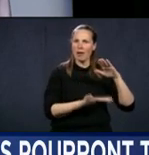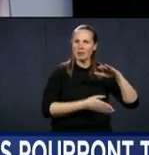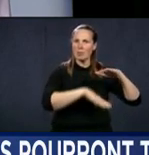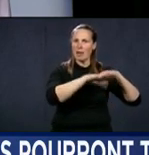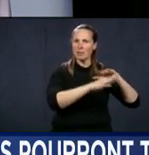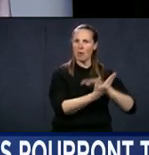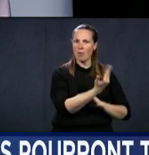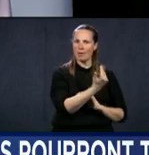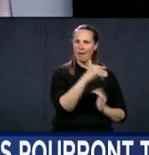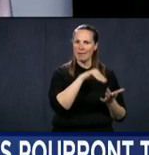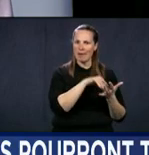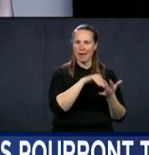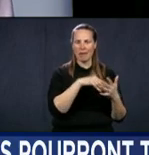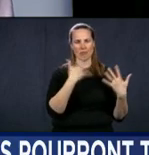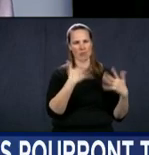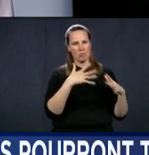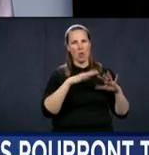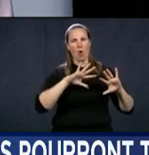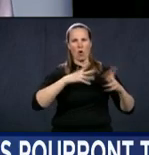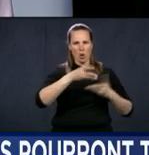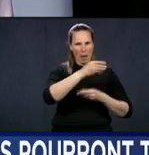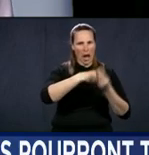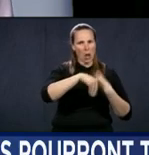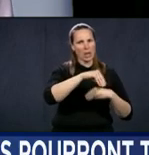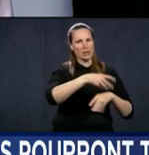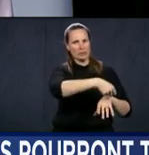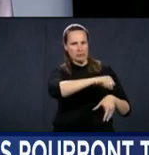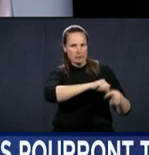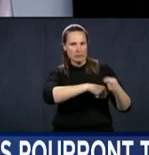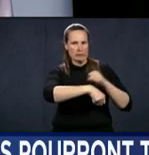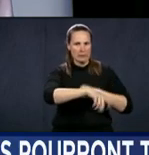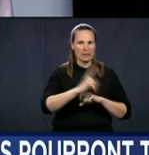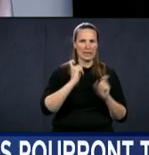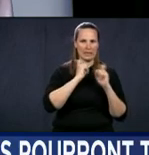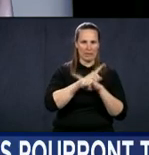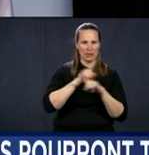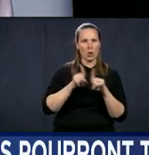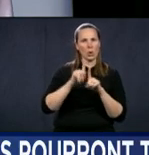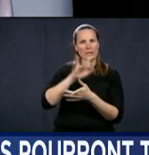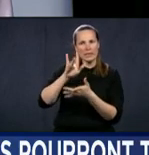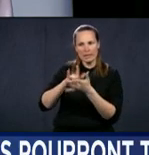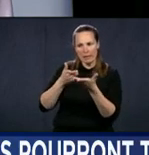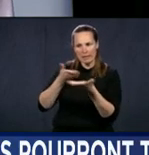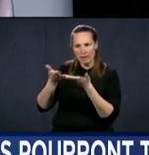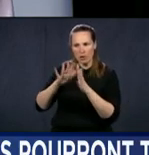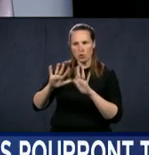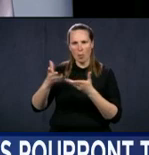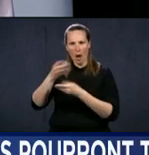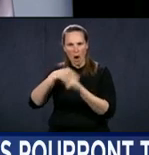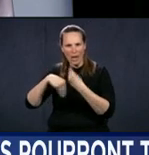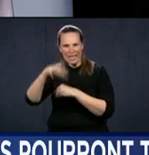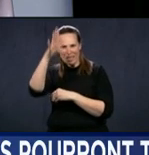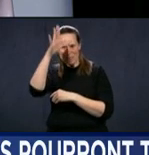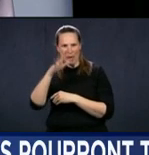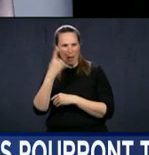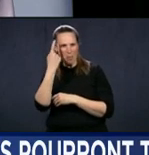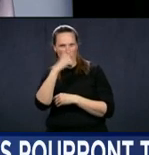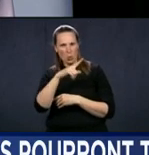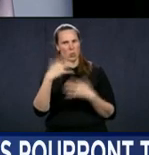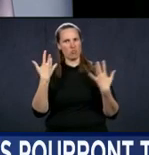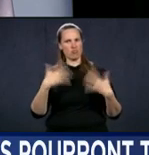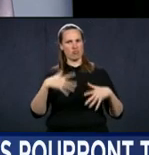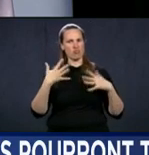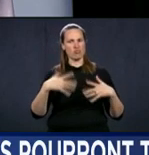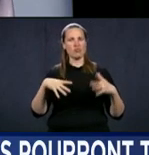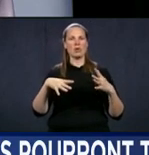demande une organisation, une réorganisation, notamment pour les écoles, les centres de services et tout ça, pour les parents aussi. Mais si tout le monde y